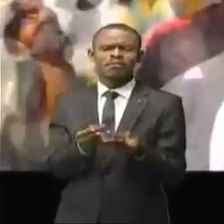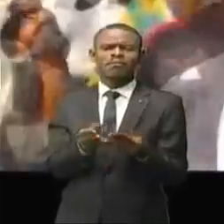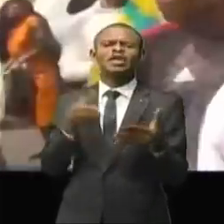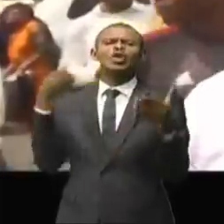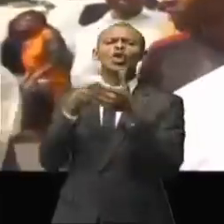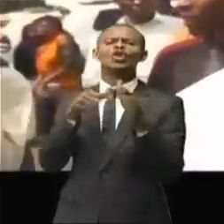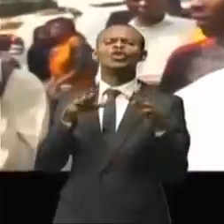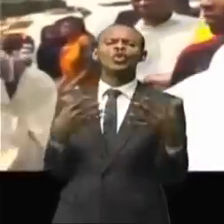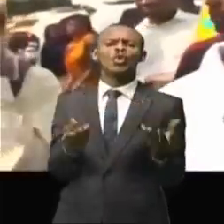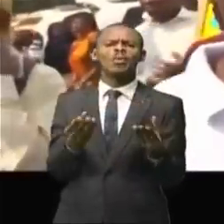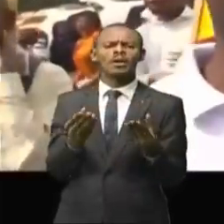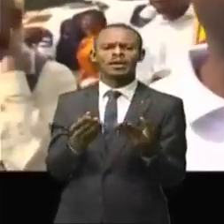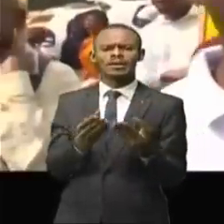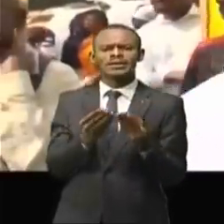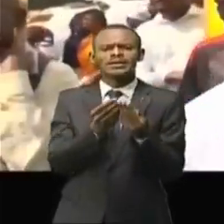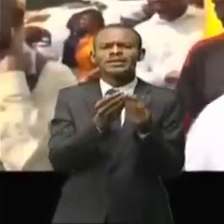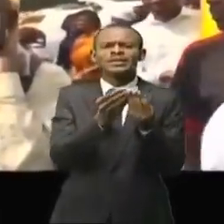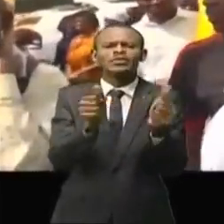Rwanda